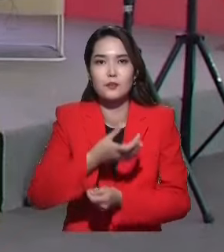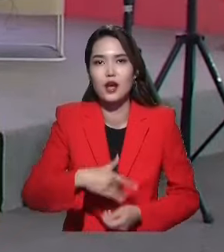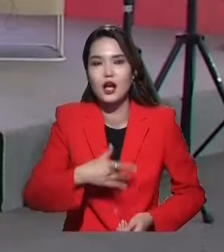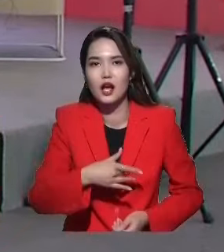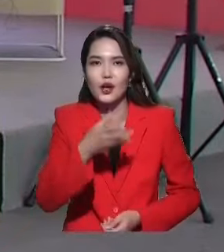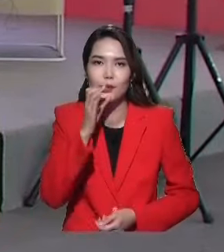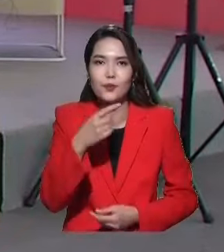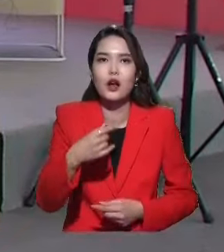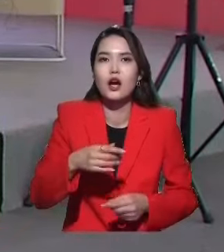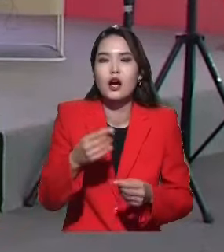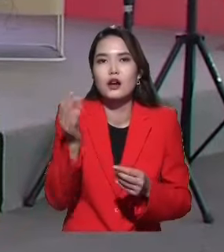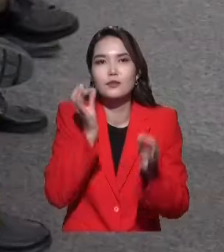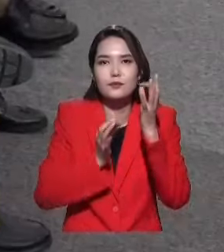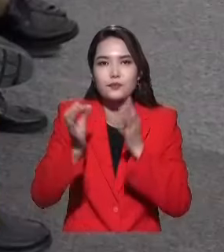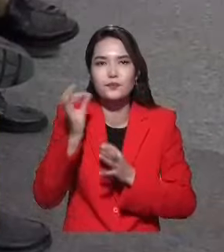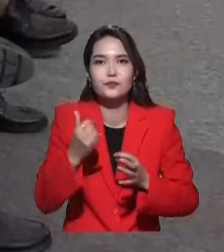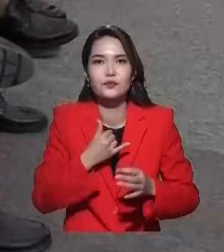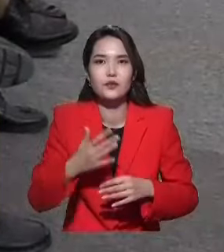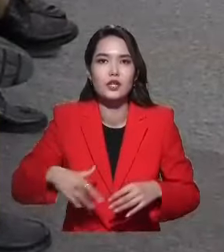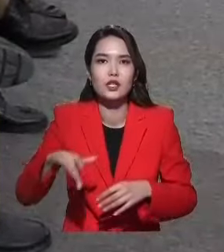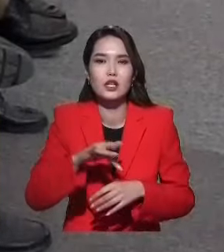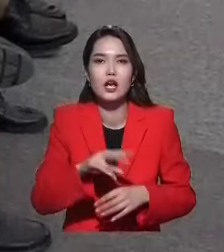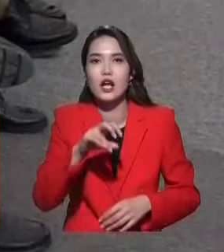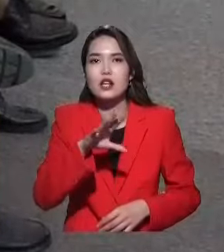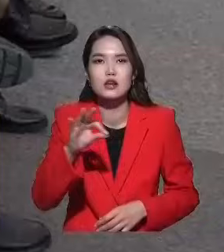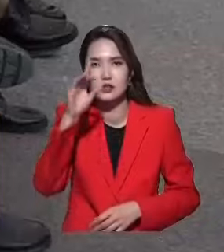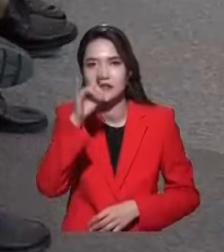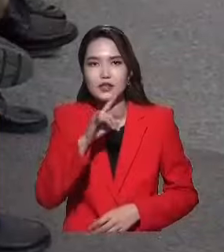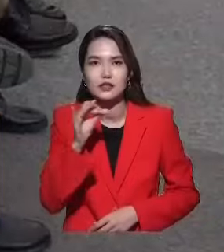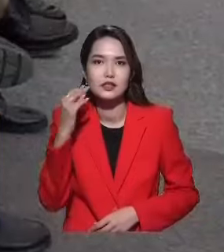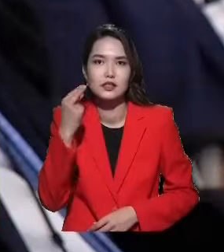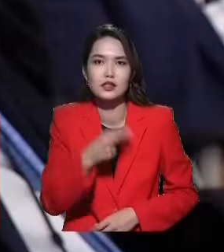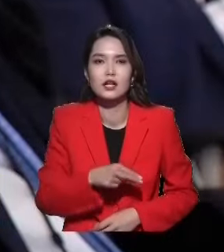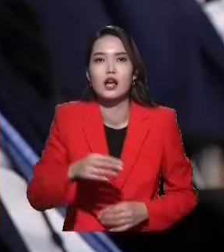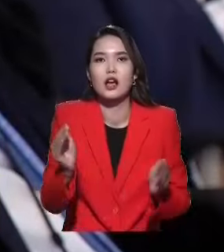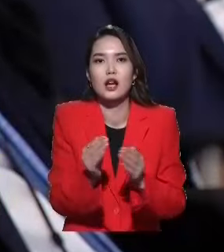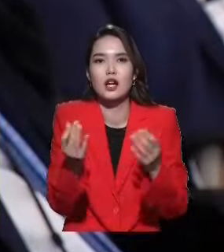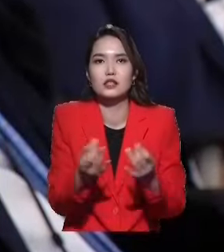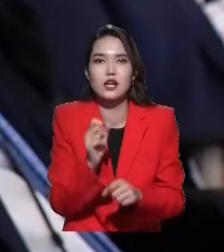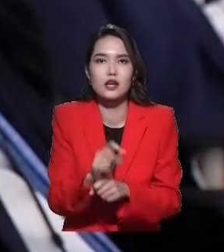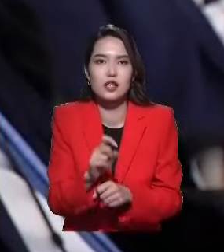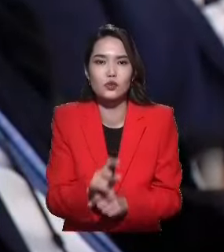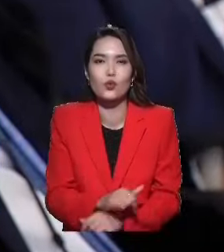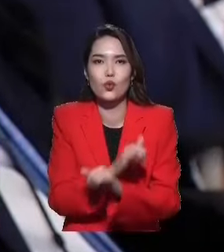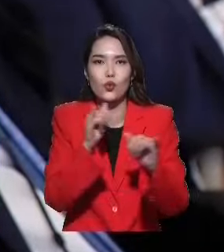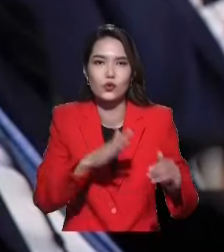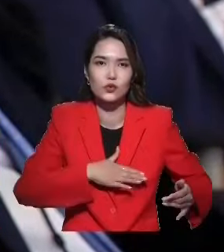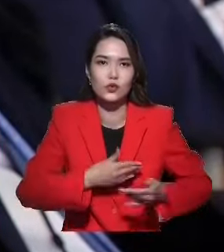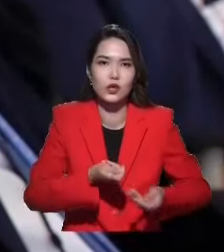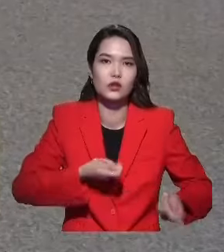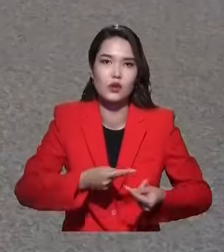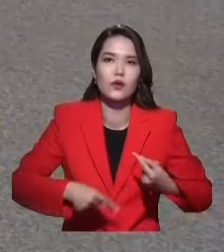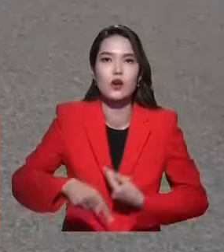напитков и кондитерских изделий из нашей страны. Лидерами Казахстана и Китая поставлена краткосрочная задача увеличить